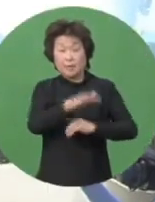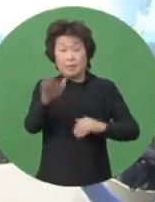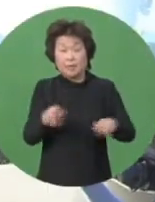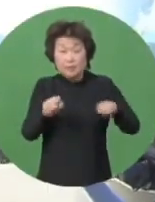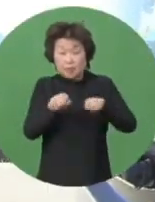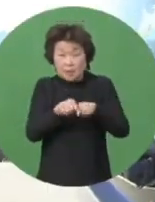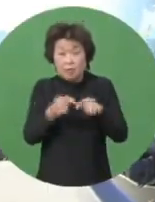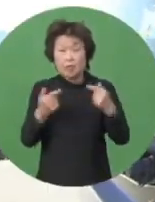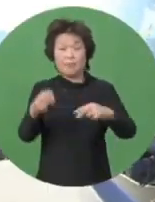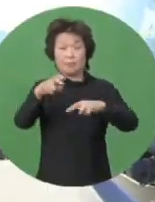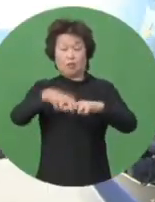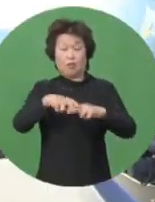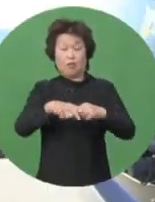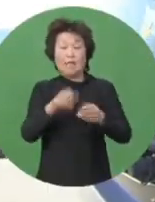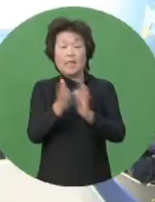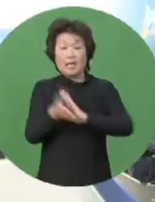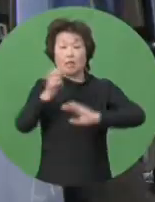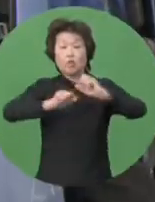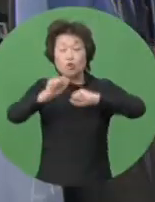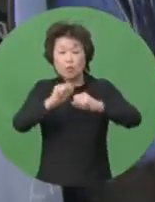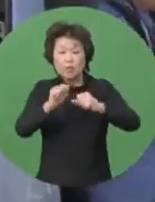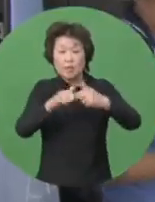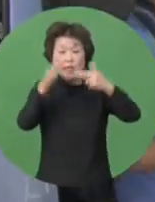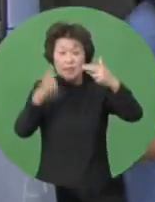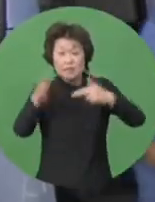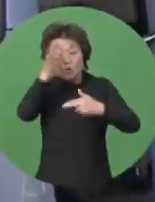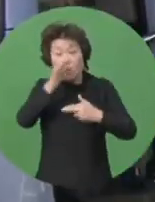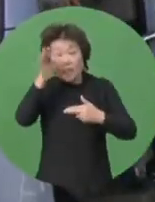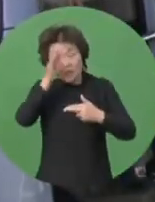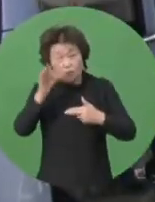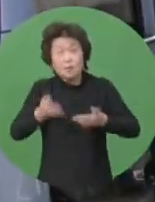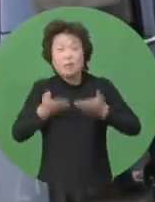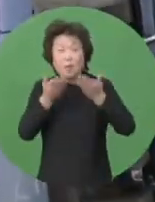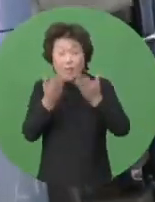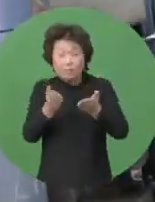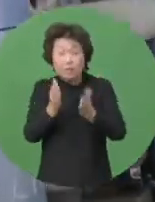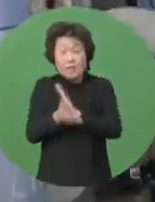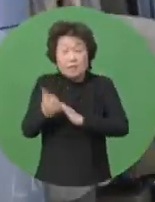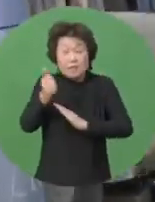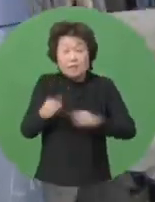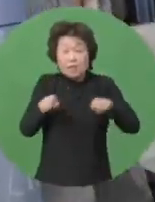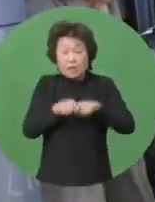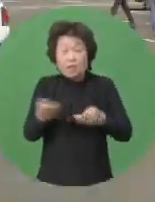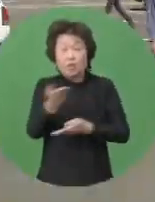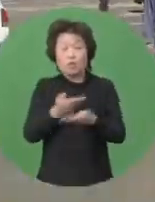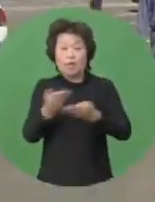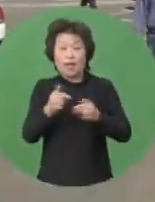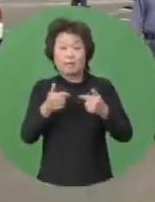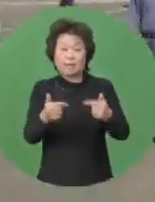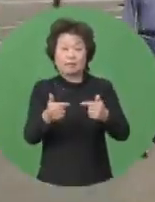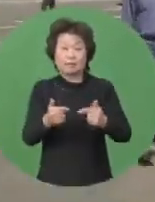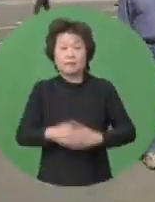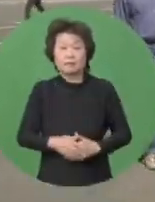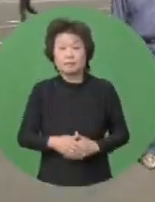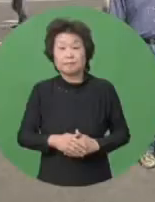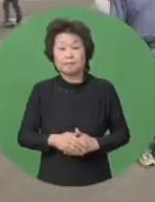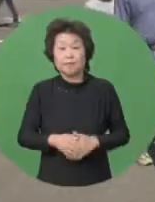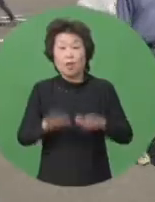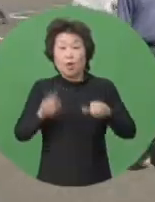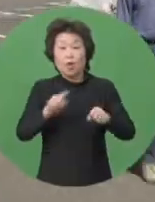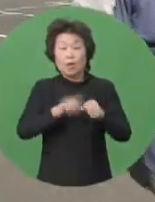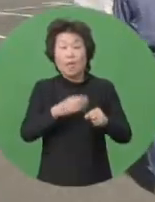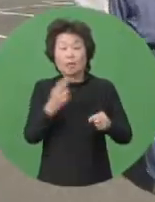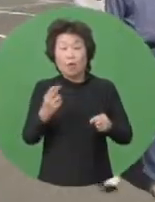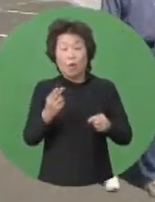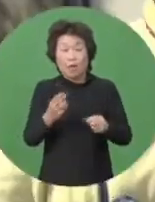一緒にバスに乗り、県の取り組みや施設を見学してもらう知事と一緒に触れ合いバスです。今年度